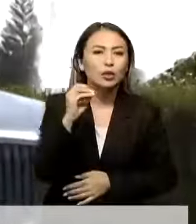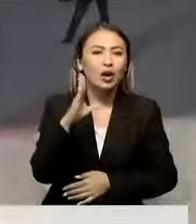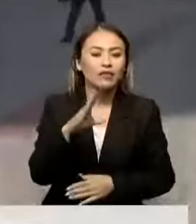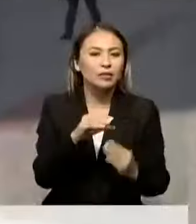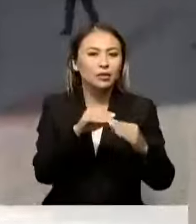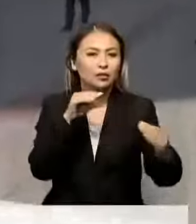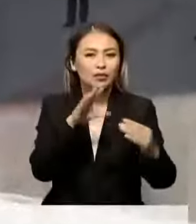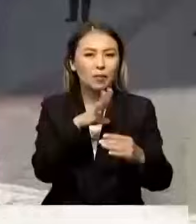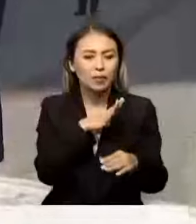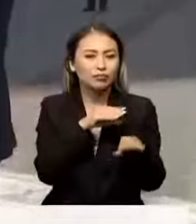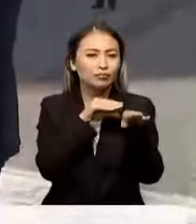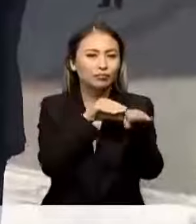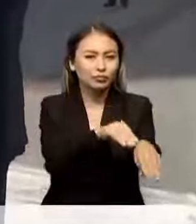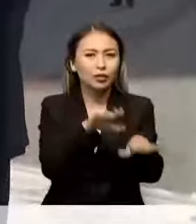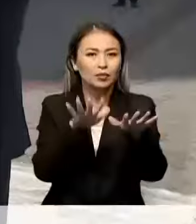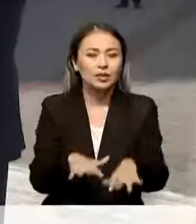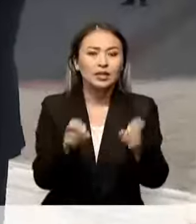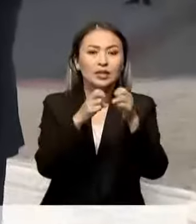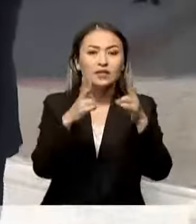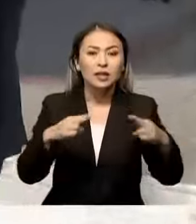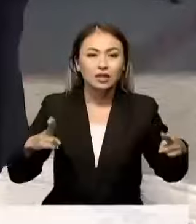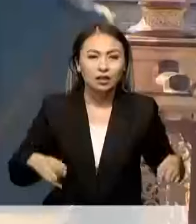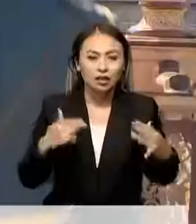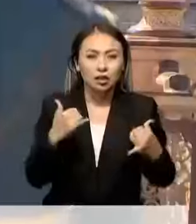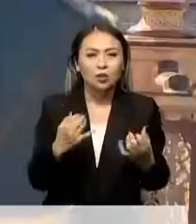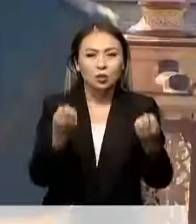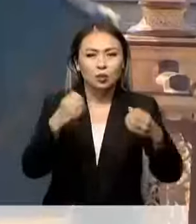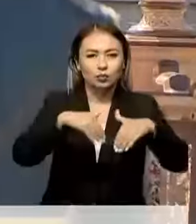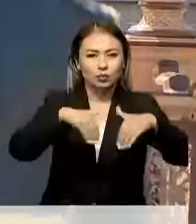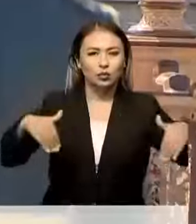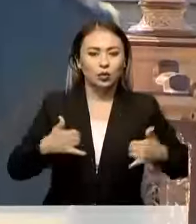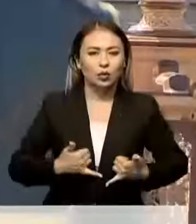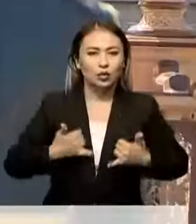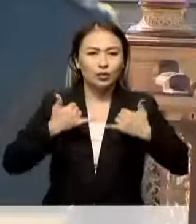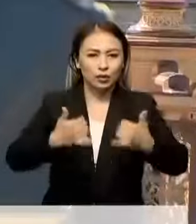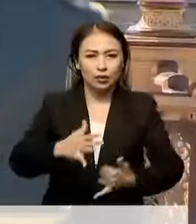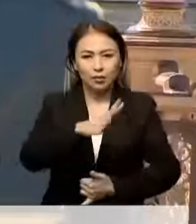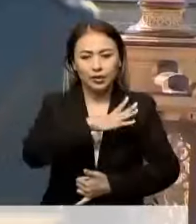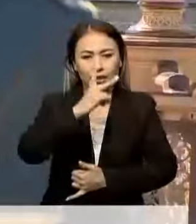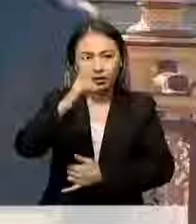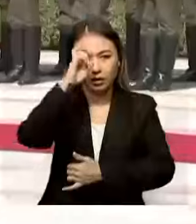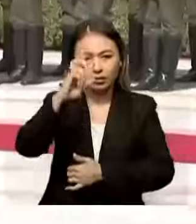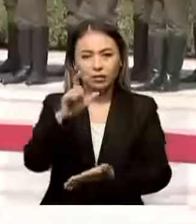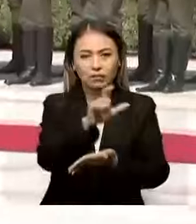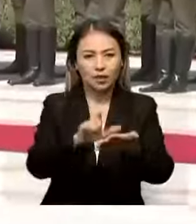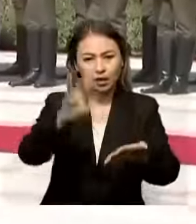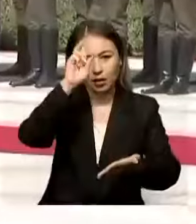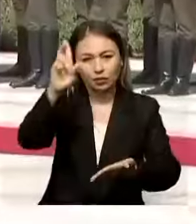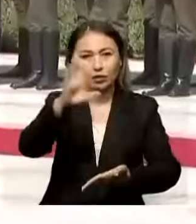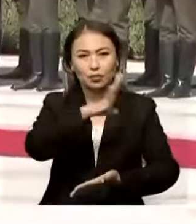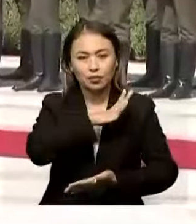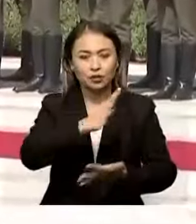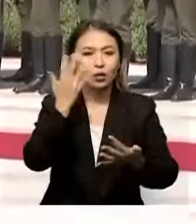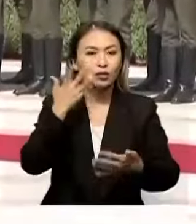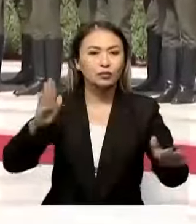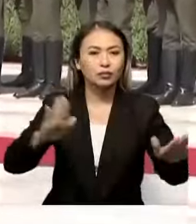лимузин Қасри Миллат сарайының алдына келіп тоқтады. Салтанатты күзет қарауылда тік тұрып құрмет көрсеткен соң екелдің әнұрандар ойнады. Гимн орындалып